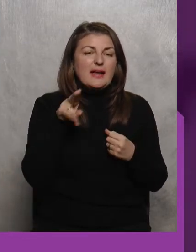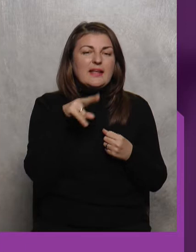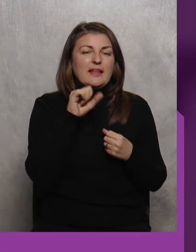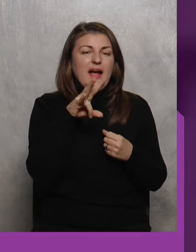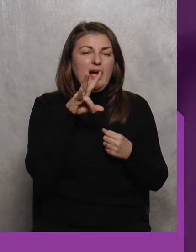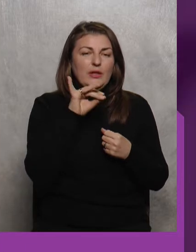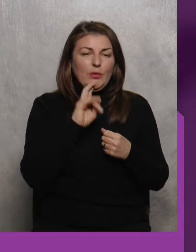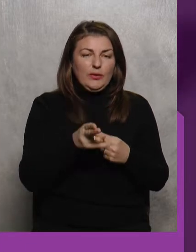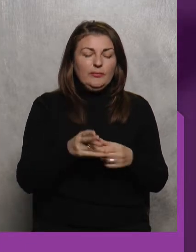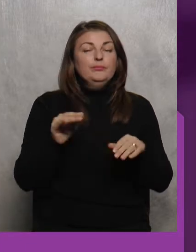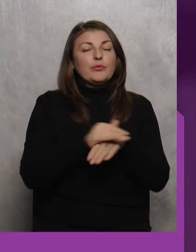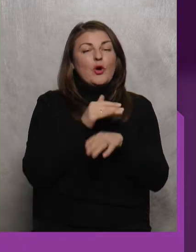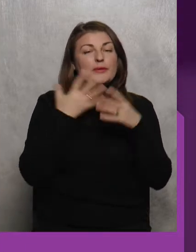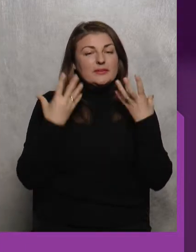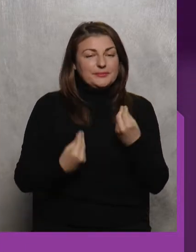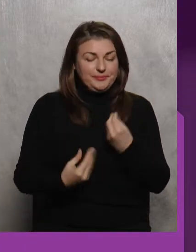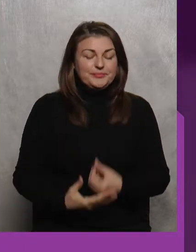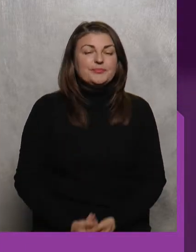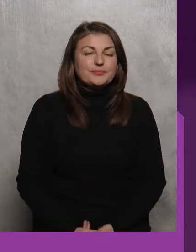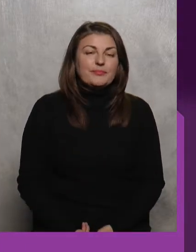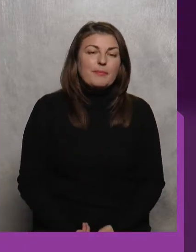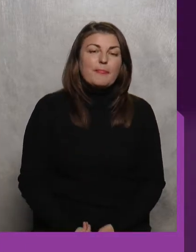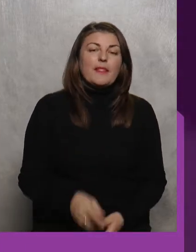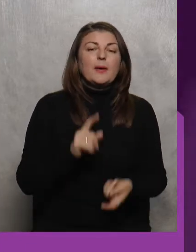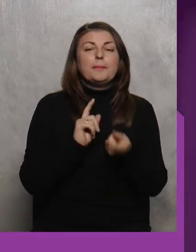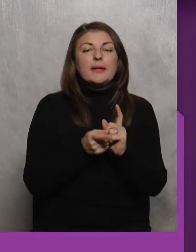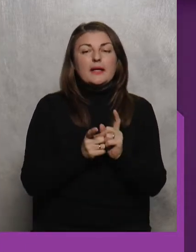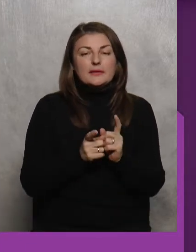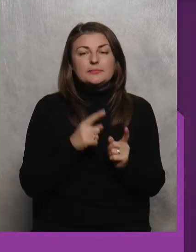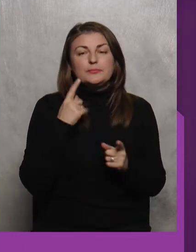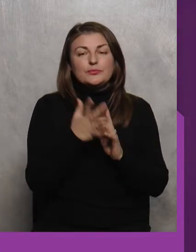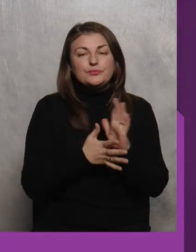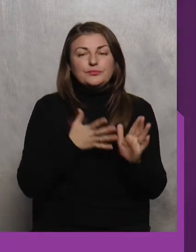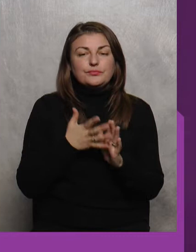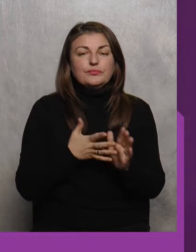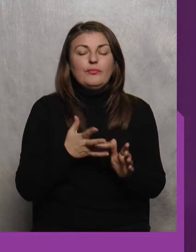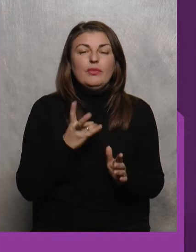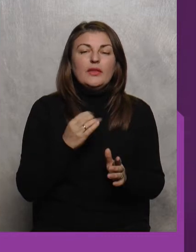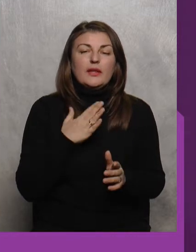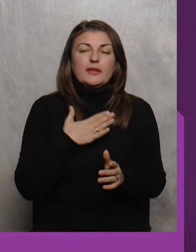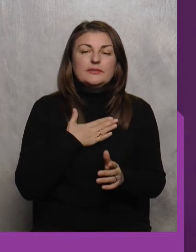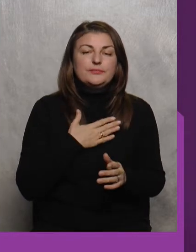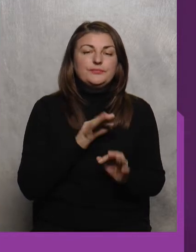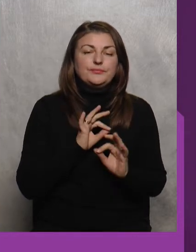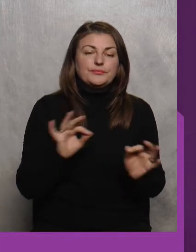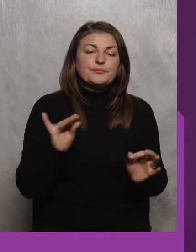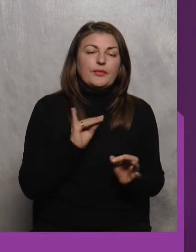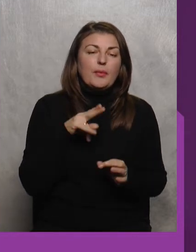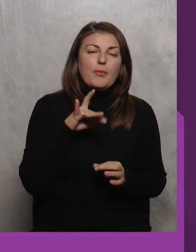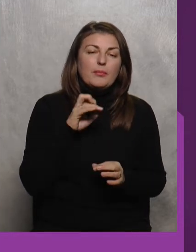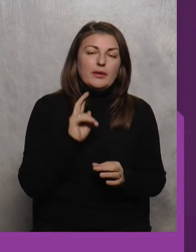Данюк. Добрий день. Перекладатиме мовою жестів наша чарівна